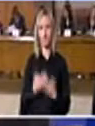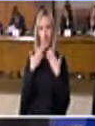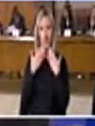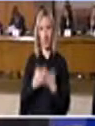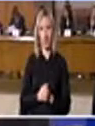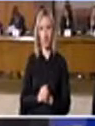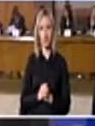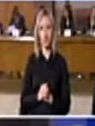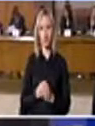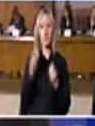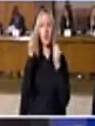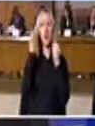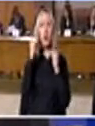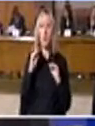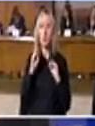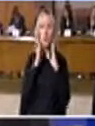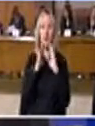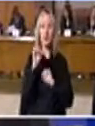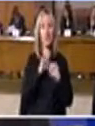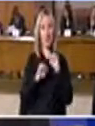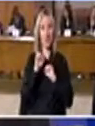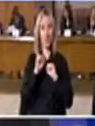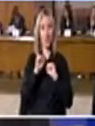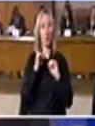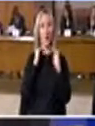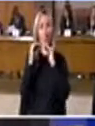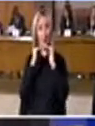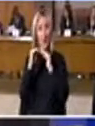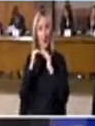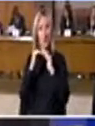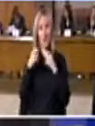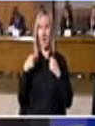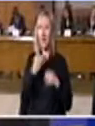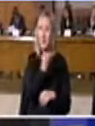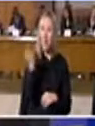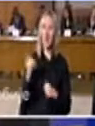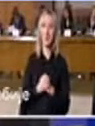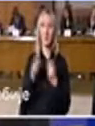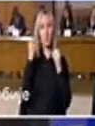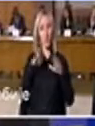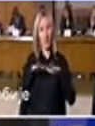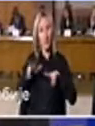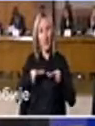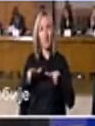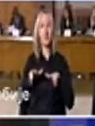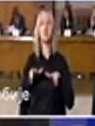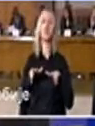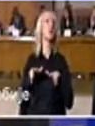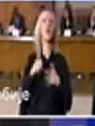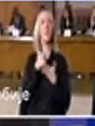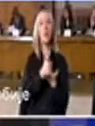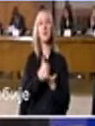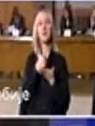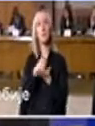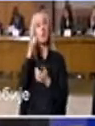Poštovana poverenice za zaštitu ravnopravnosti, ekscelencije, poštovani ministre, poslanici i